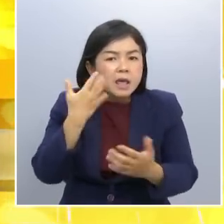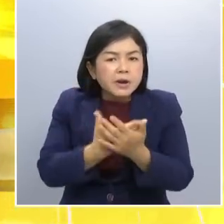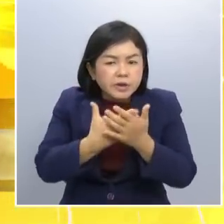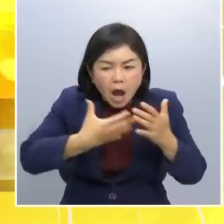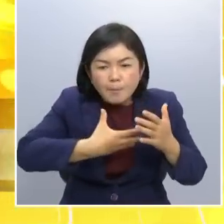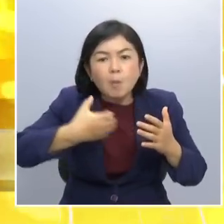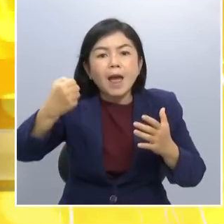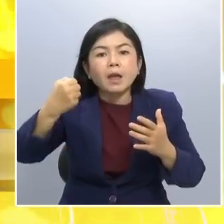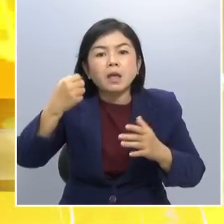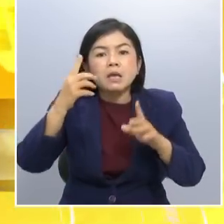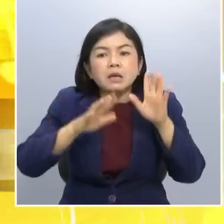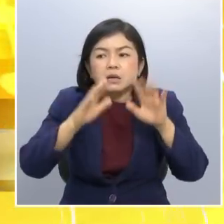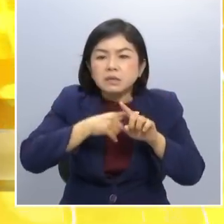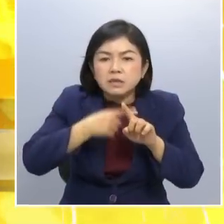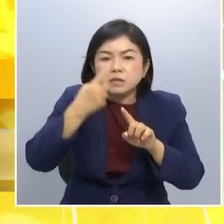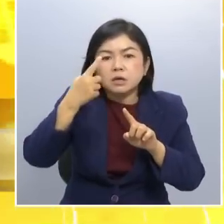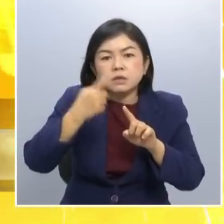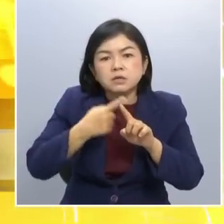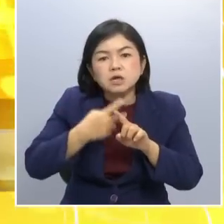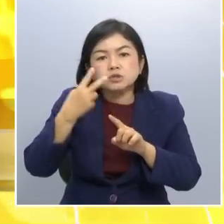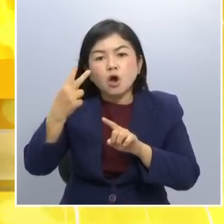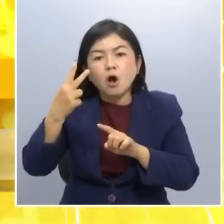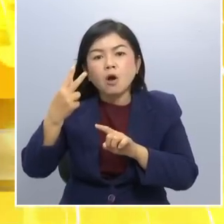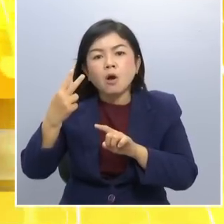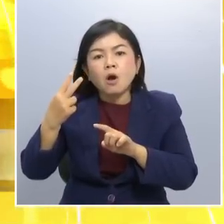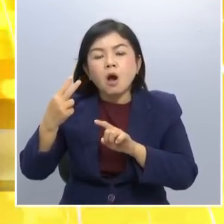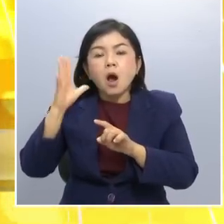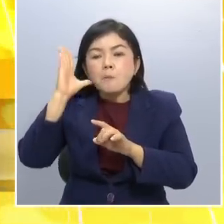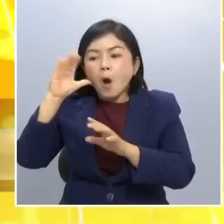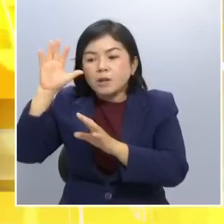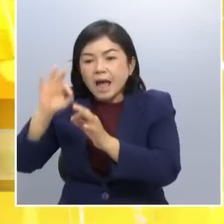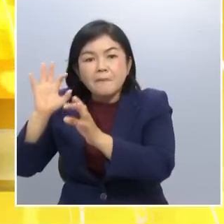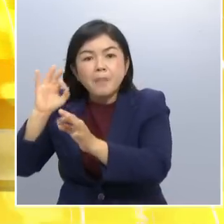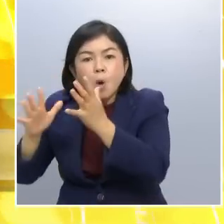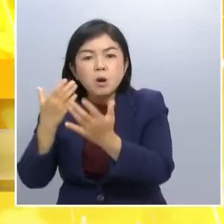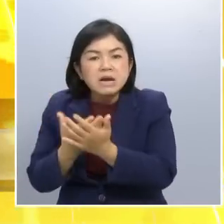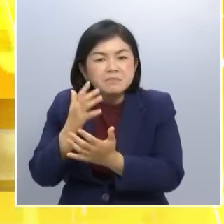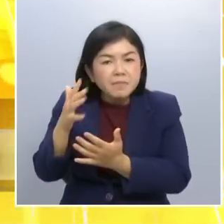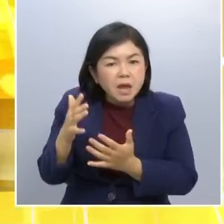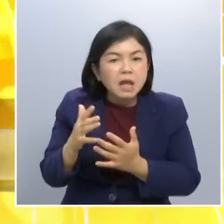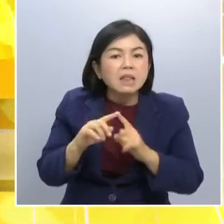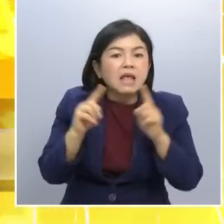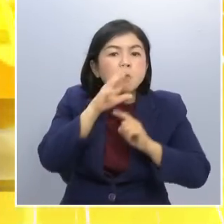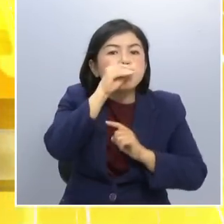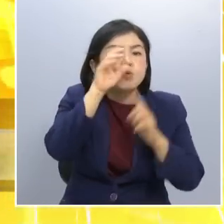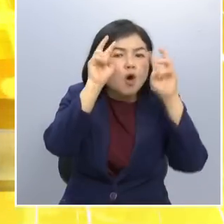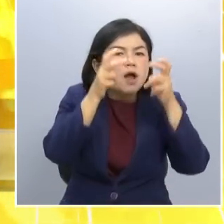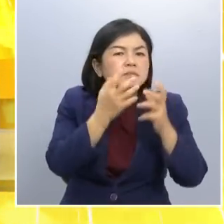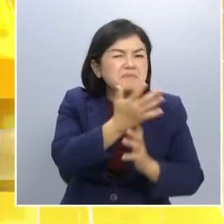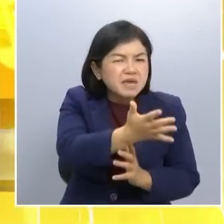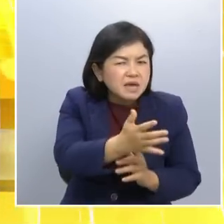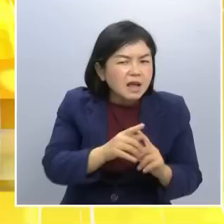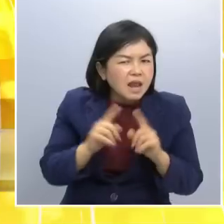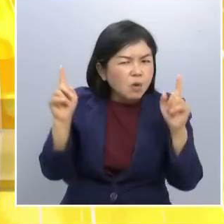2-3เดือนไม่มีเงินมาจัดงานศพพ่อแต่รายการคุณแหม่มไม่พูดถึงประเด็นนี้แล้วก็โดยสรุปคุณ